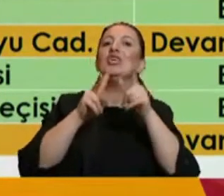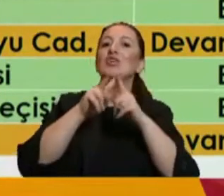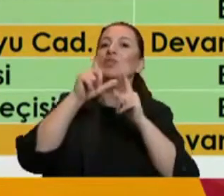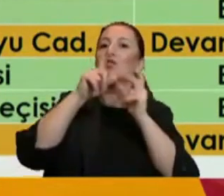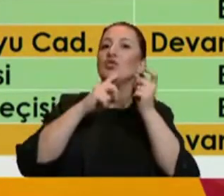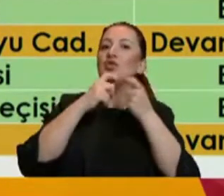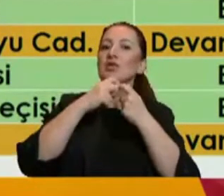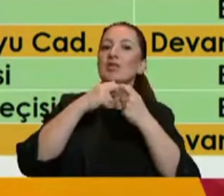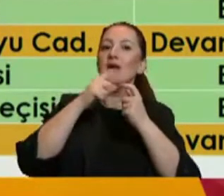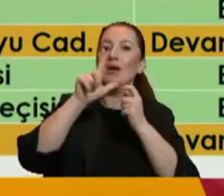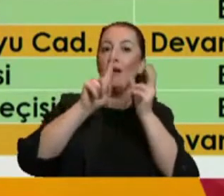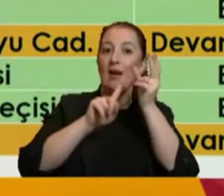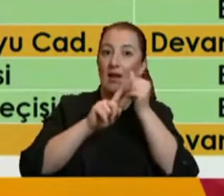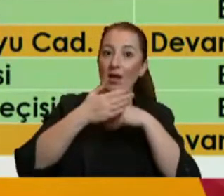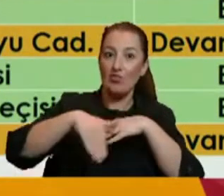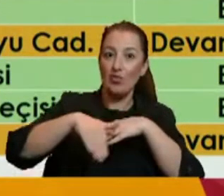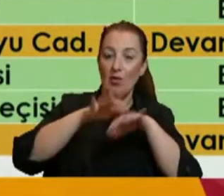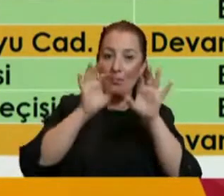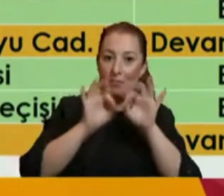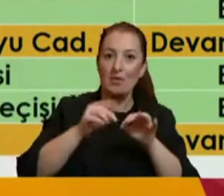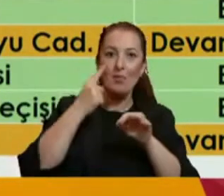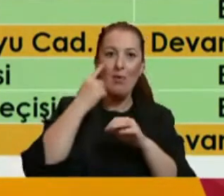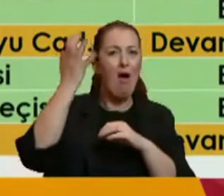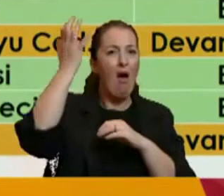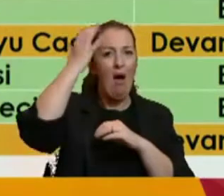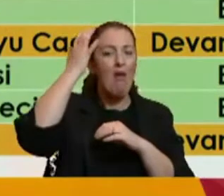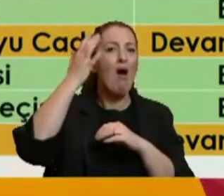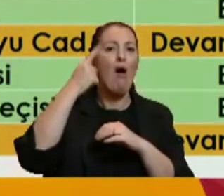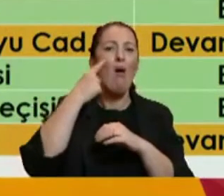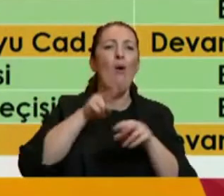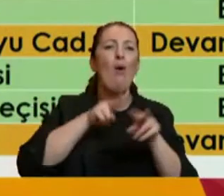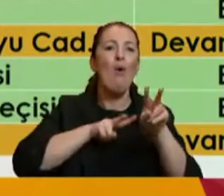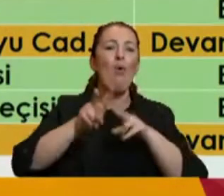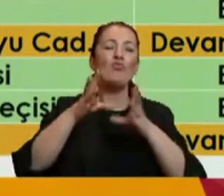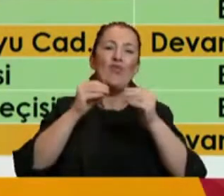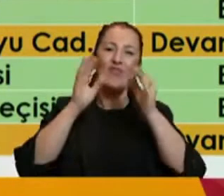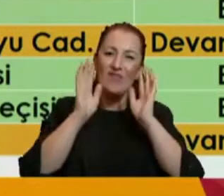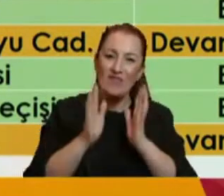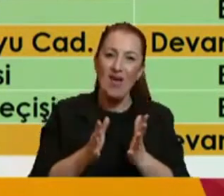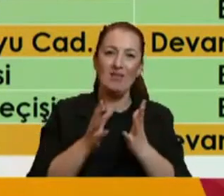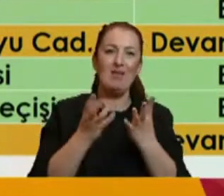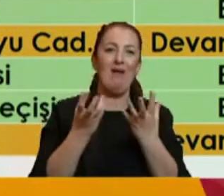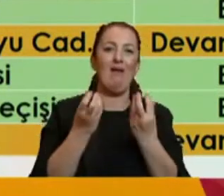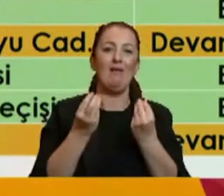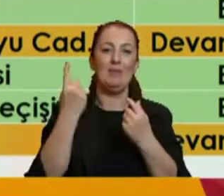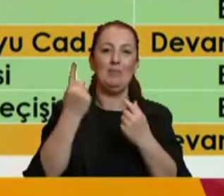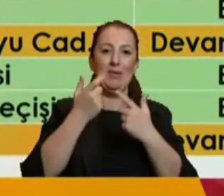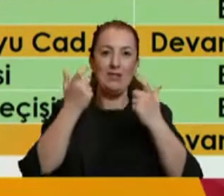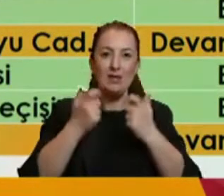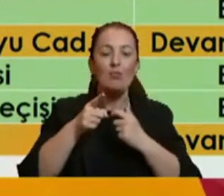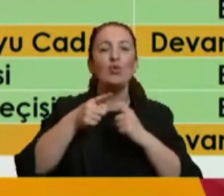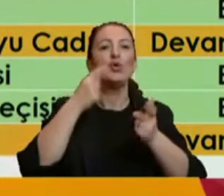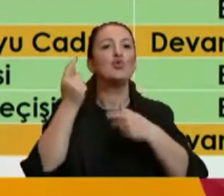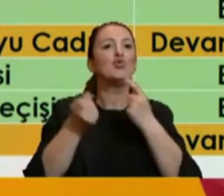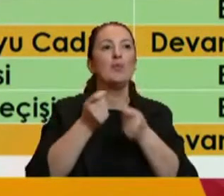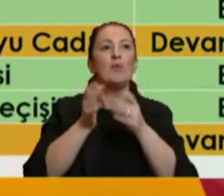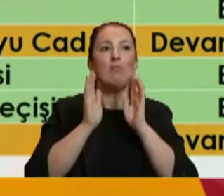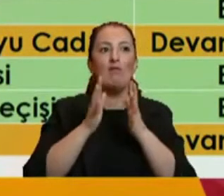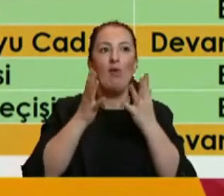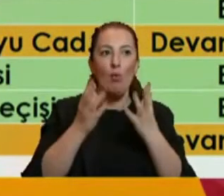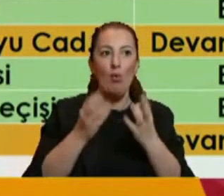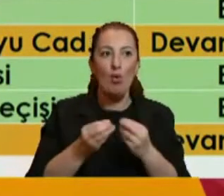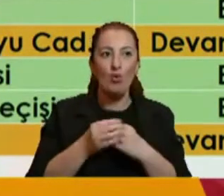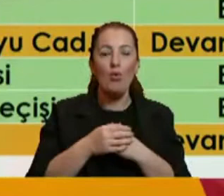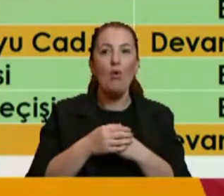anahtarlardan bir tanesi biliyorsunuz trafik yoğunluğu fazla olan bir cadde buradaki çalışmalarımız devam ediyor